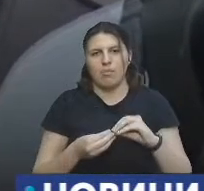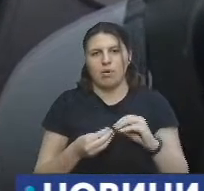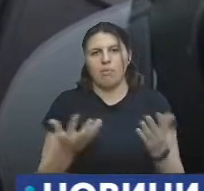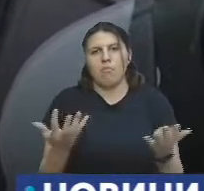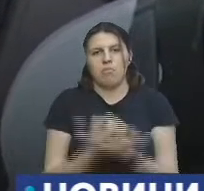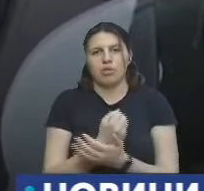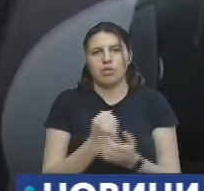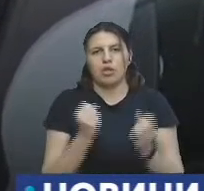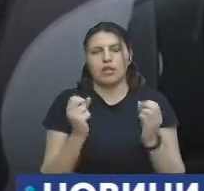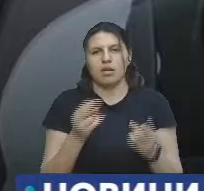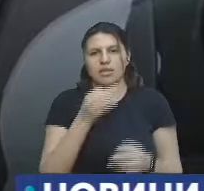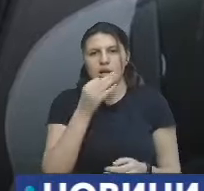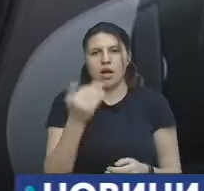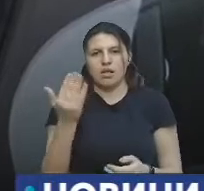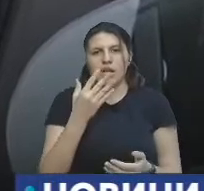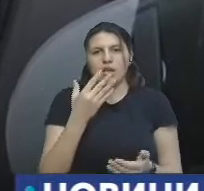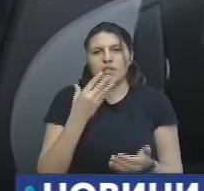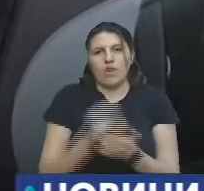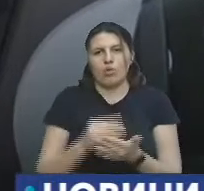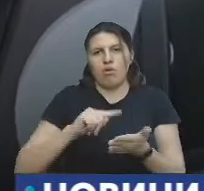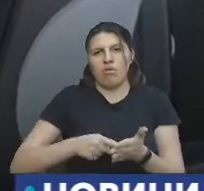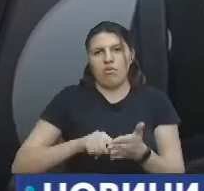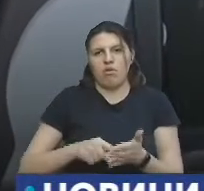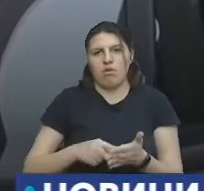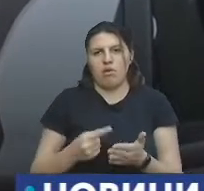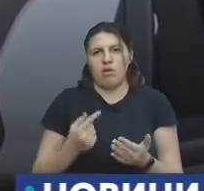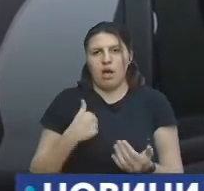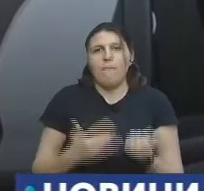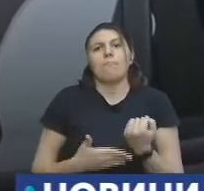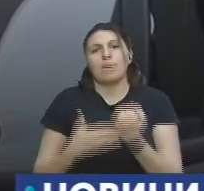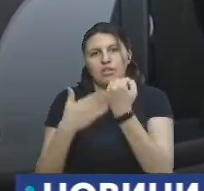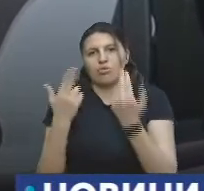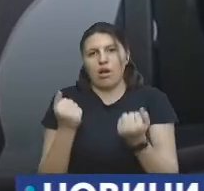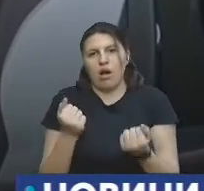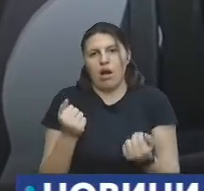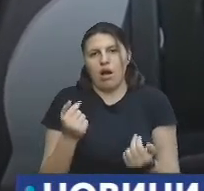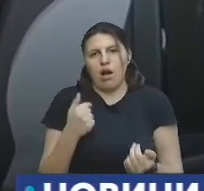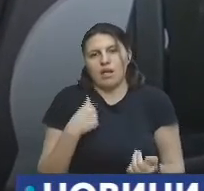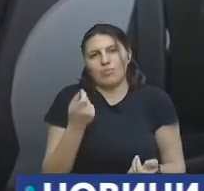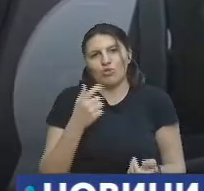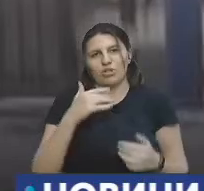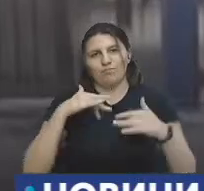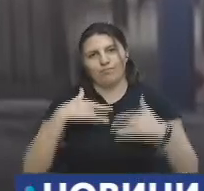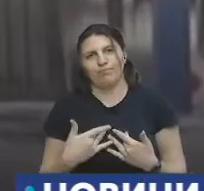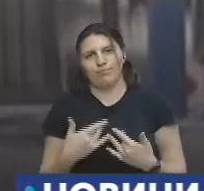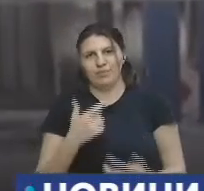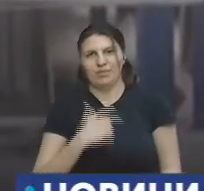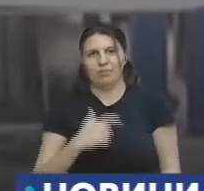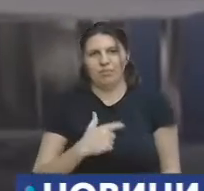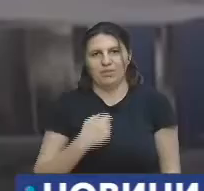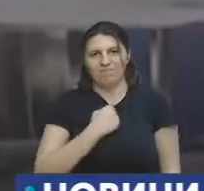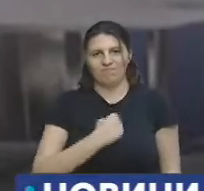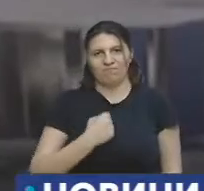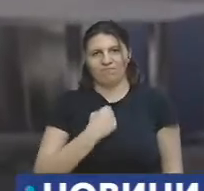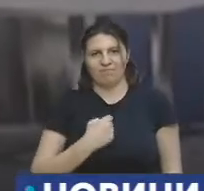получается, как бы сказать, они вроде свое отстают, а с другой стороны вроде и поддерживают, а с другой стороны вроде трошки и розгорбляють. Озвучити